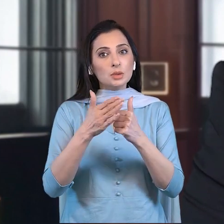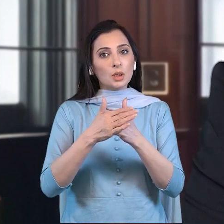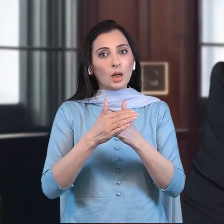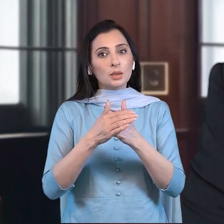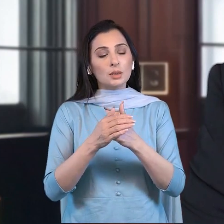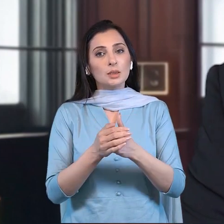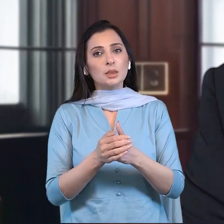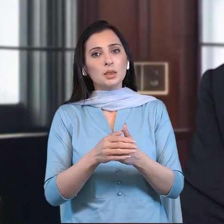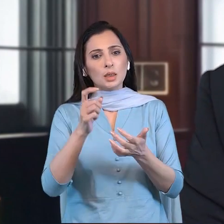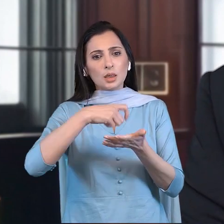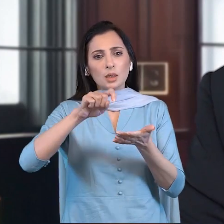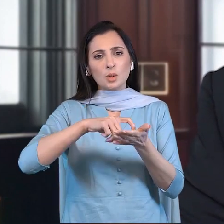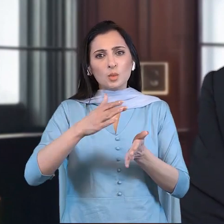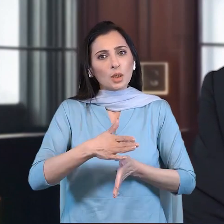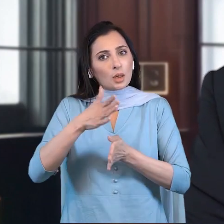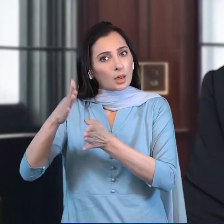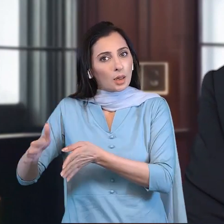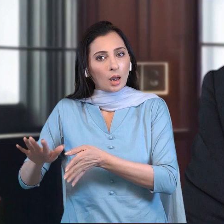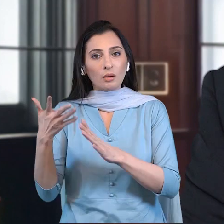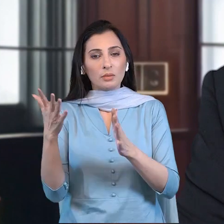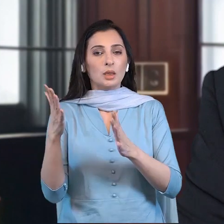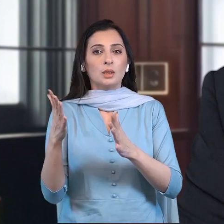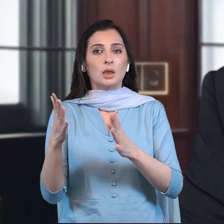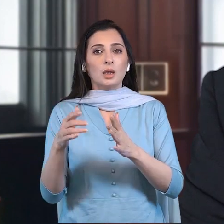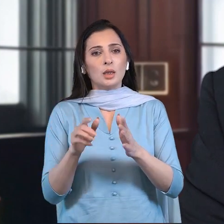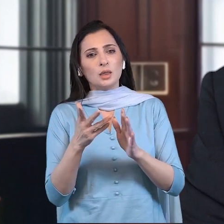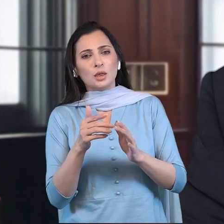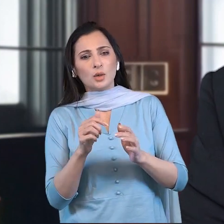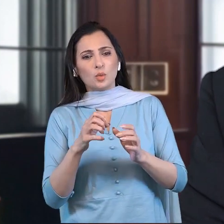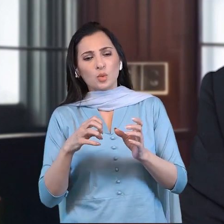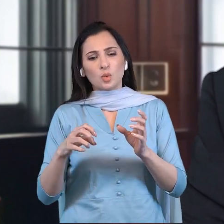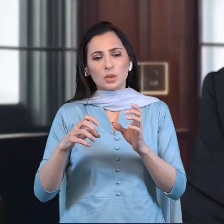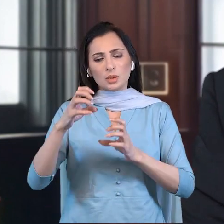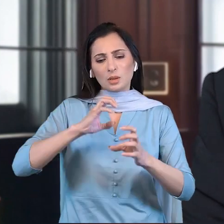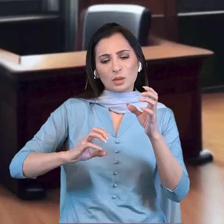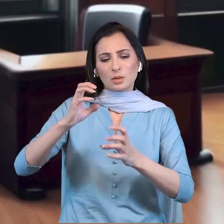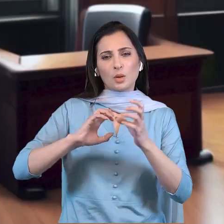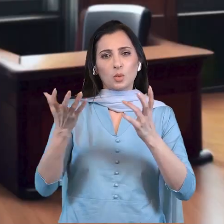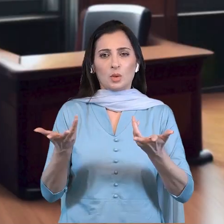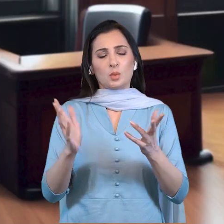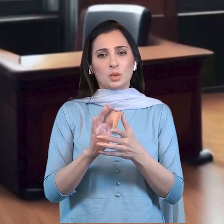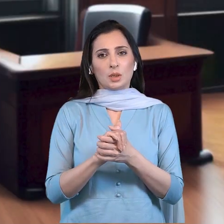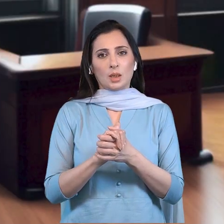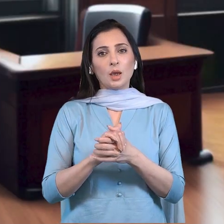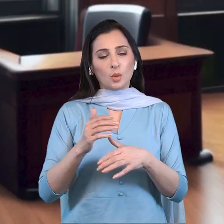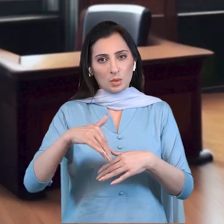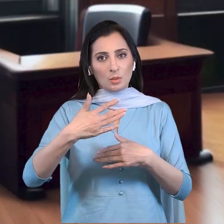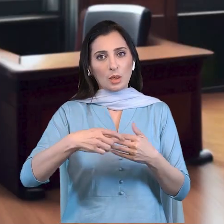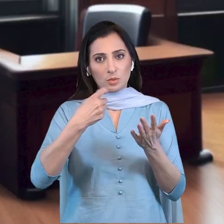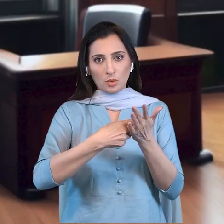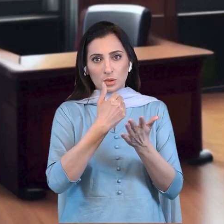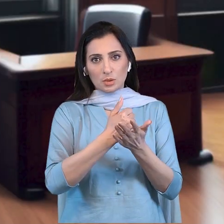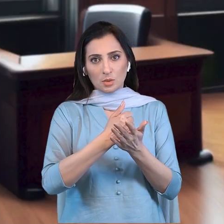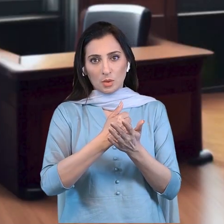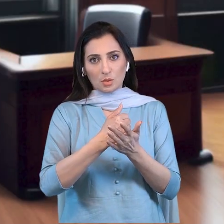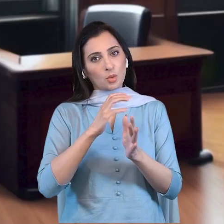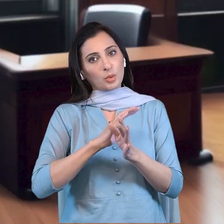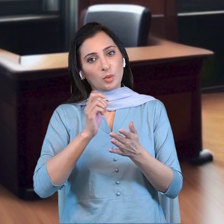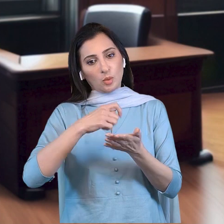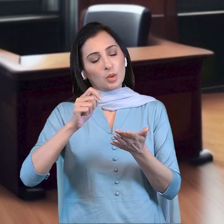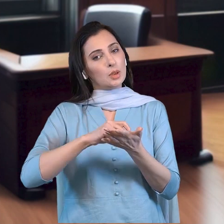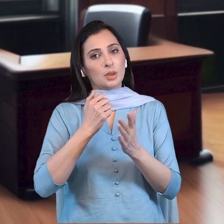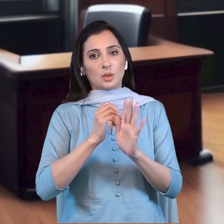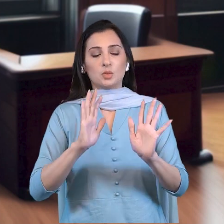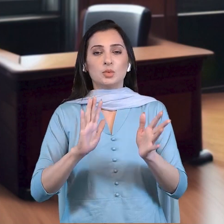اب شادی کے بعد پھر جو ایشوز ارائز ہو جاتے ہیں، نمبر 1 بات یہ ہے کہ پیرنٹس